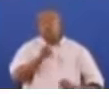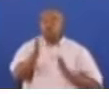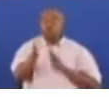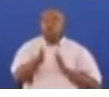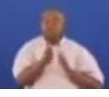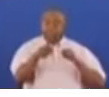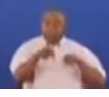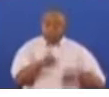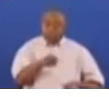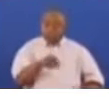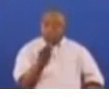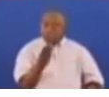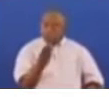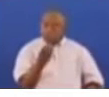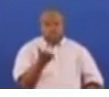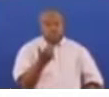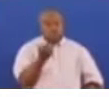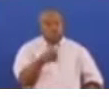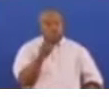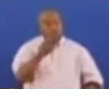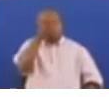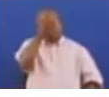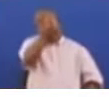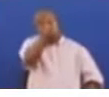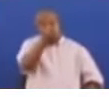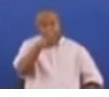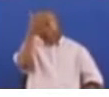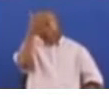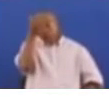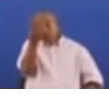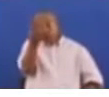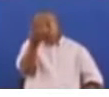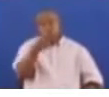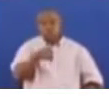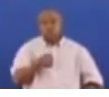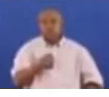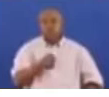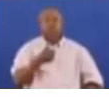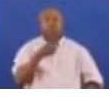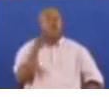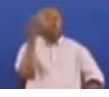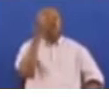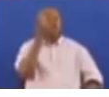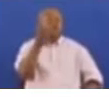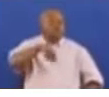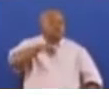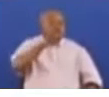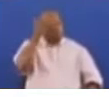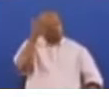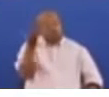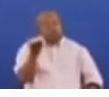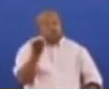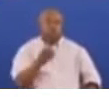Leo Jumatatu, tusubiri Jumapili inayokuja, hatujui tutakwenda kusemeka kitu gani.